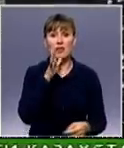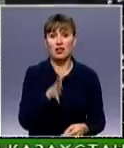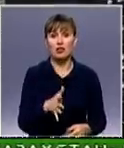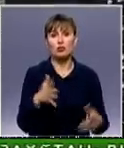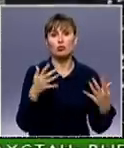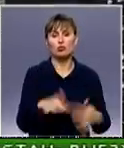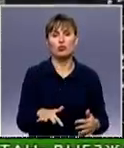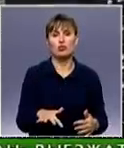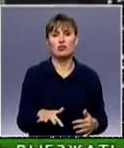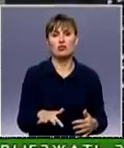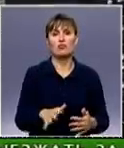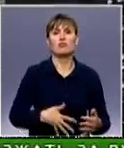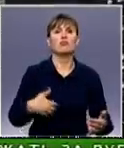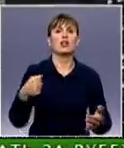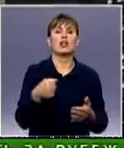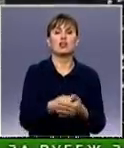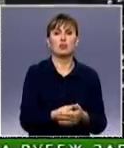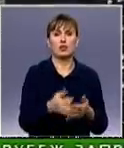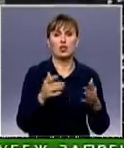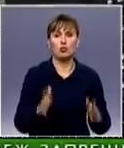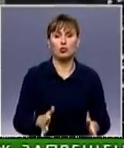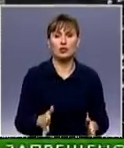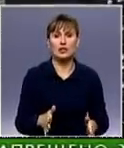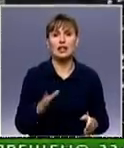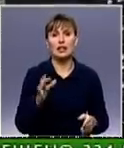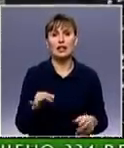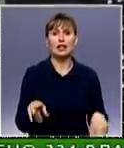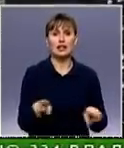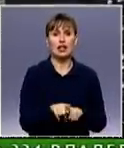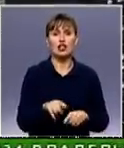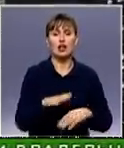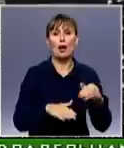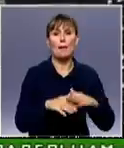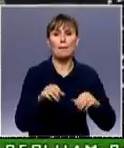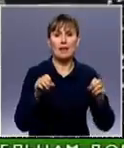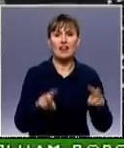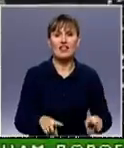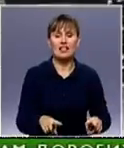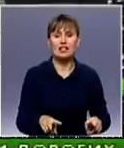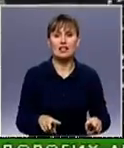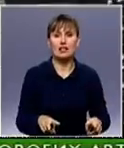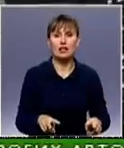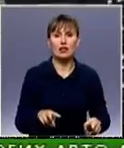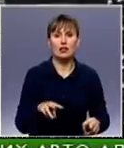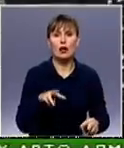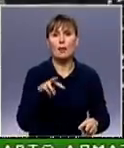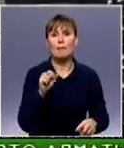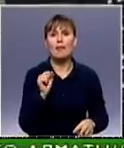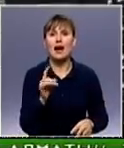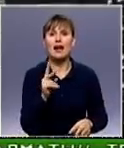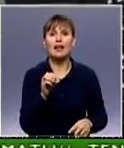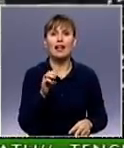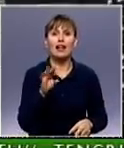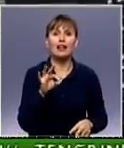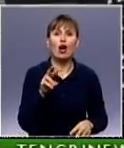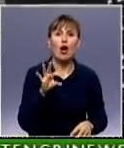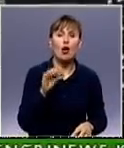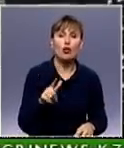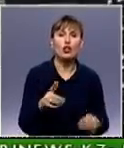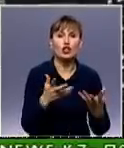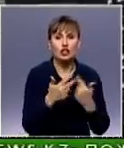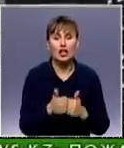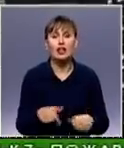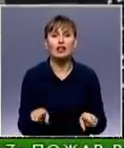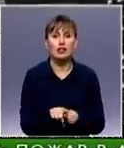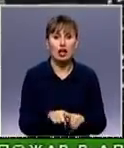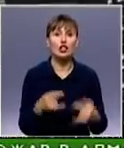уже будет переизбыток. Вот так же с профессией маркетологов. Сейчас они, да, они востребованы, но через 5 лет